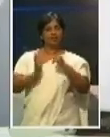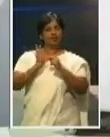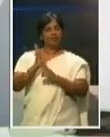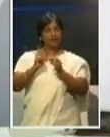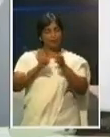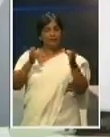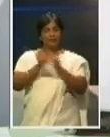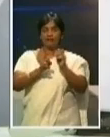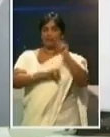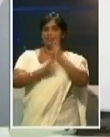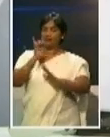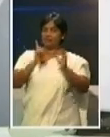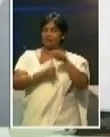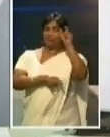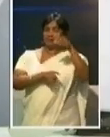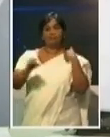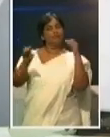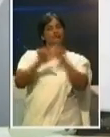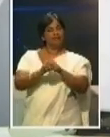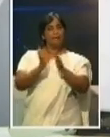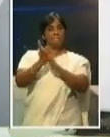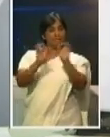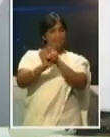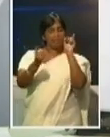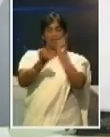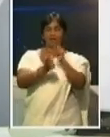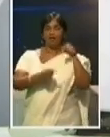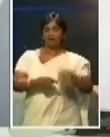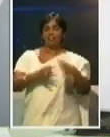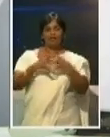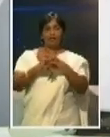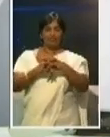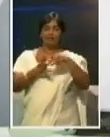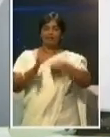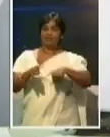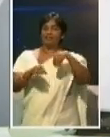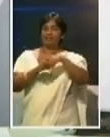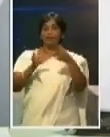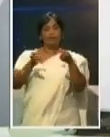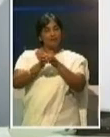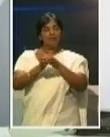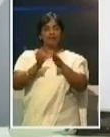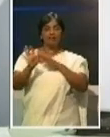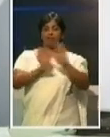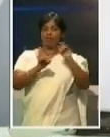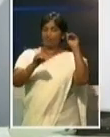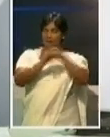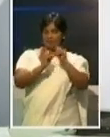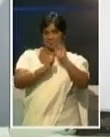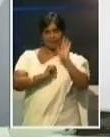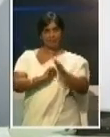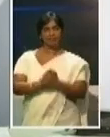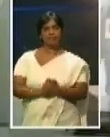එක්සත් ජාතික පක්ෂයේ පාර්ලිමේන්තු මන්ත්‍රීවරුන් සහභාගී වූ මාධ්‍ය හමුවක් අද වර්ක්ෂොල් වීදියේ පිහිටි එම පක්ෂයේ මෙහෙයුම් කාර්යාලයේදී